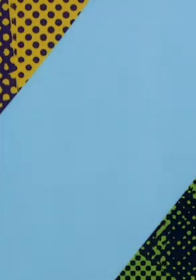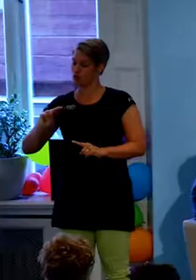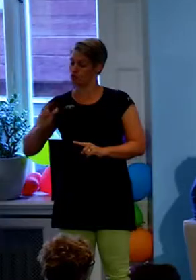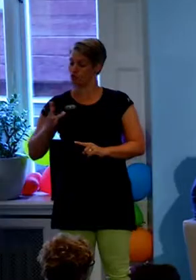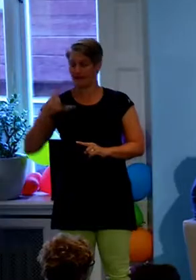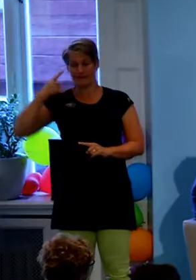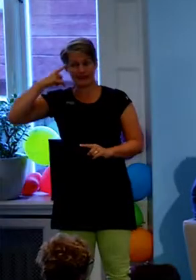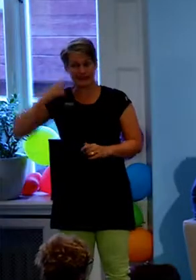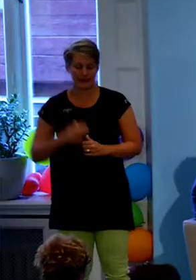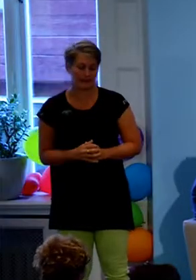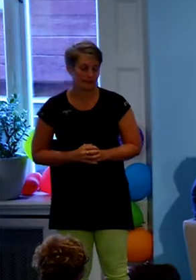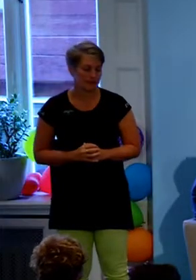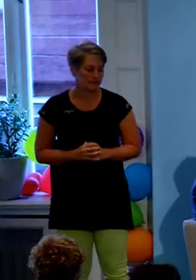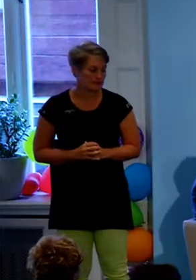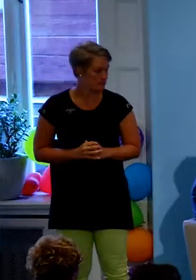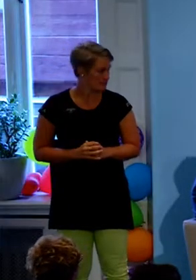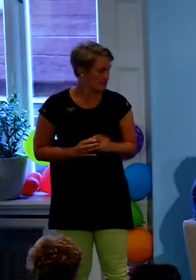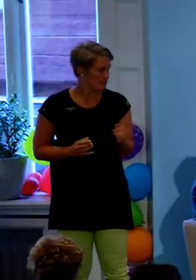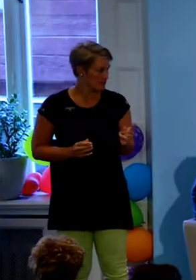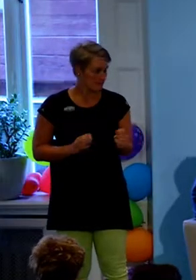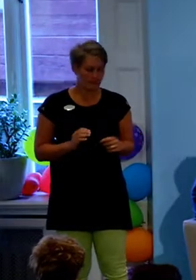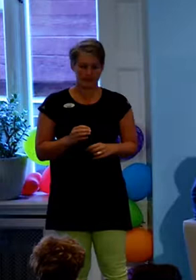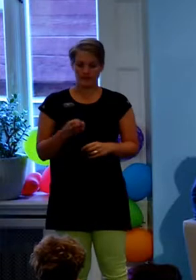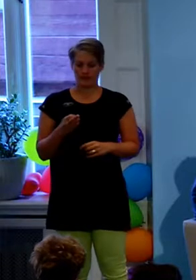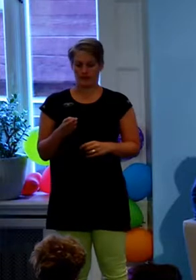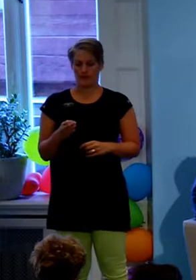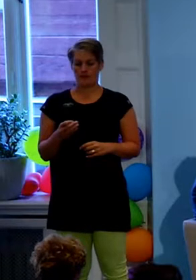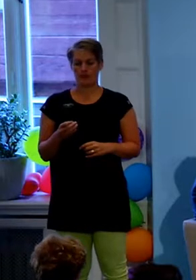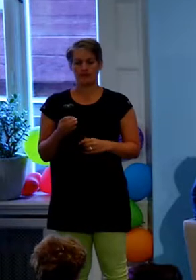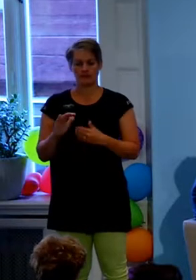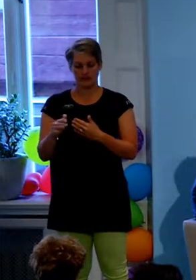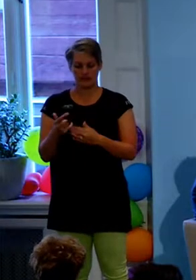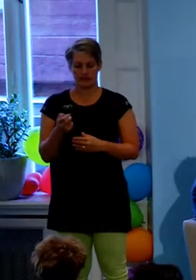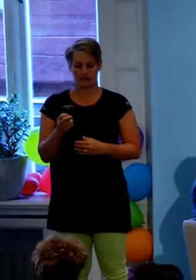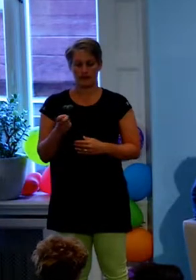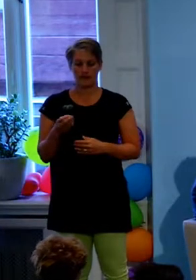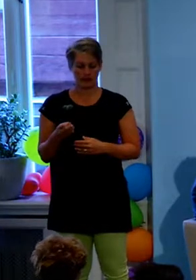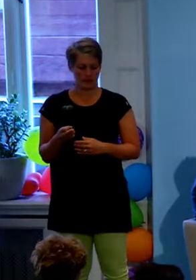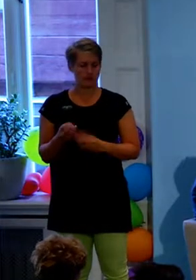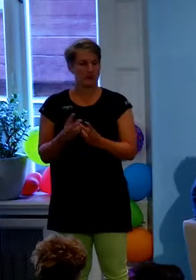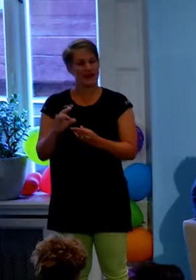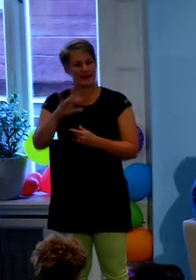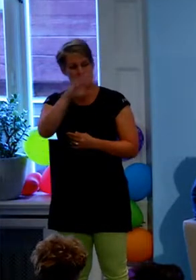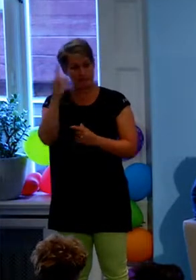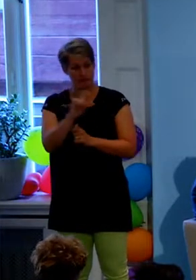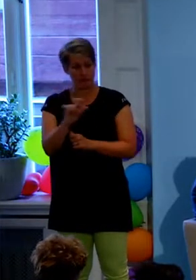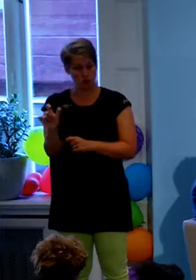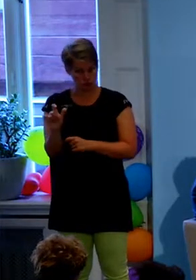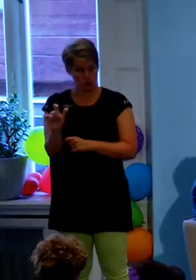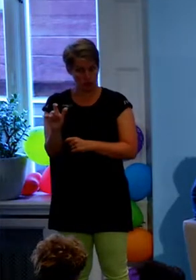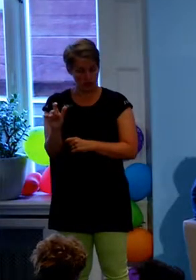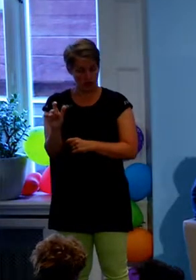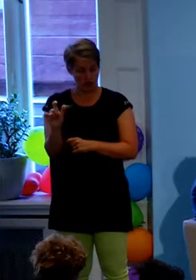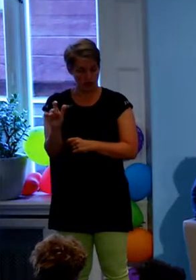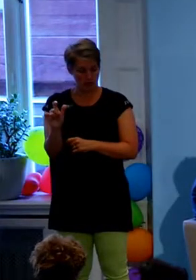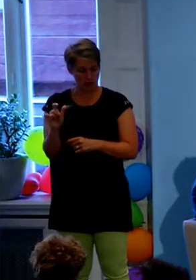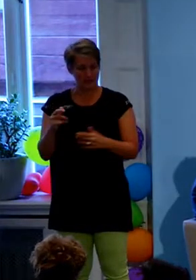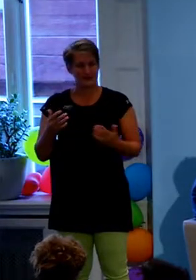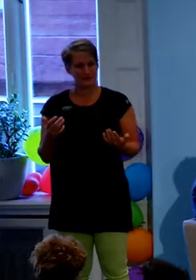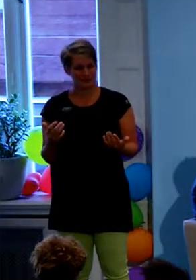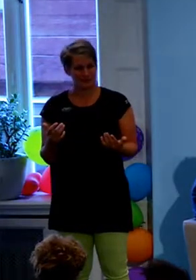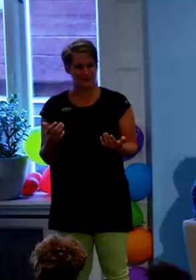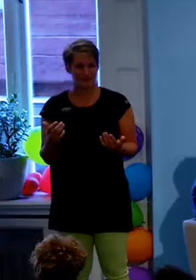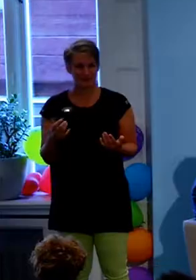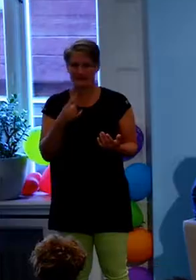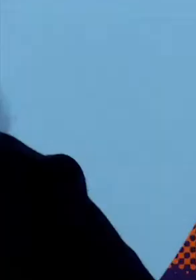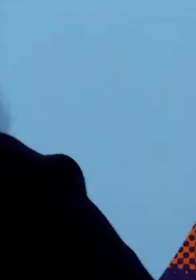Ja, nej, men tillbaka till frågan, Johan. Alltså, att vara de här gamla företagarna spelade någon roll? Alltså, där, i och med att du har